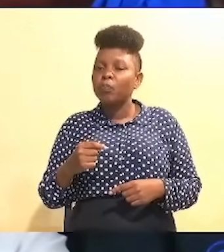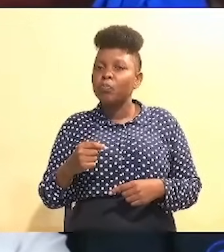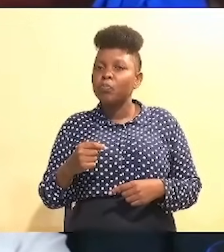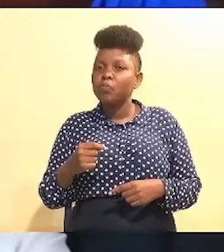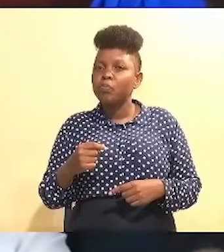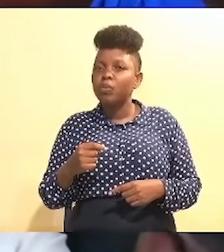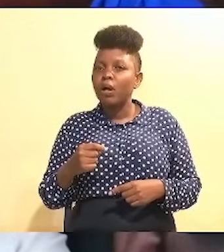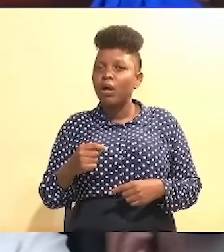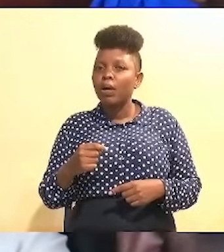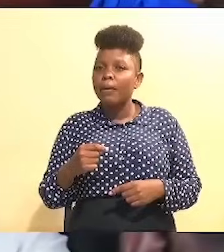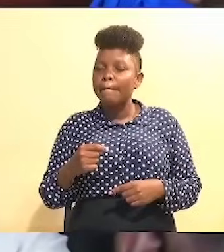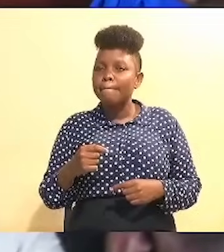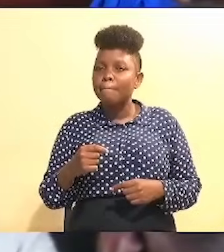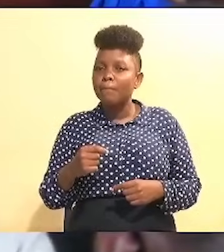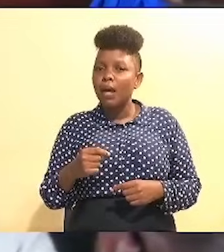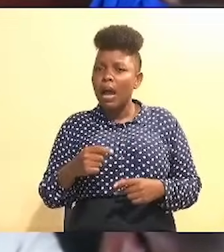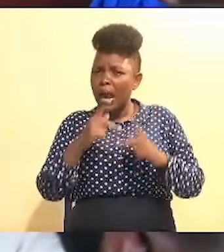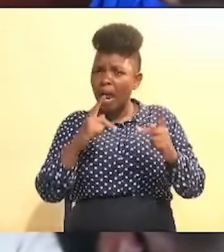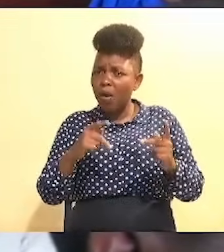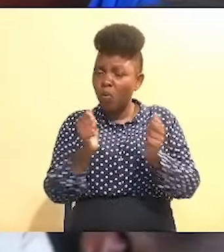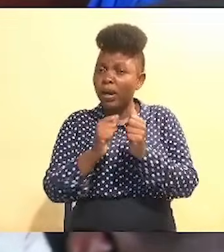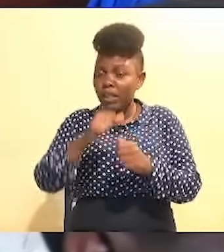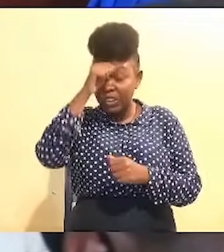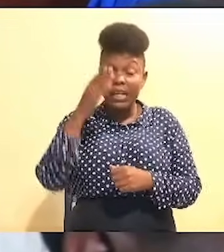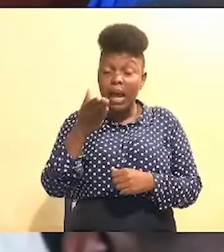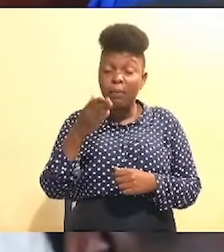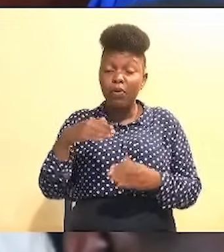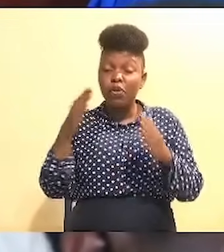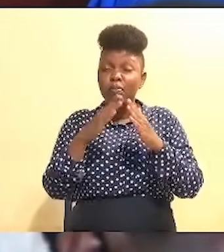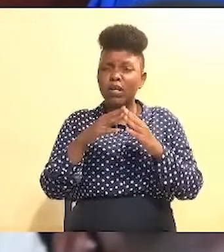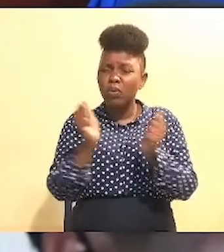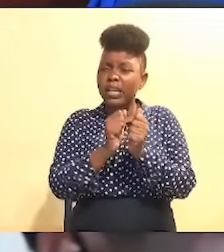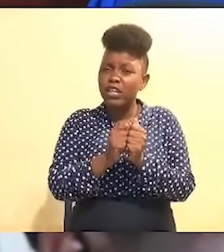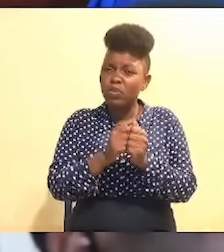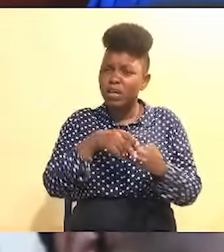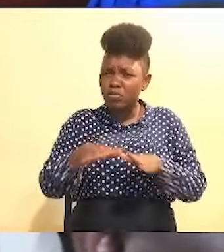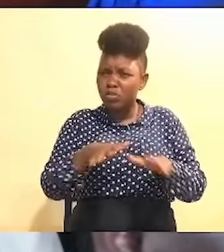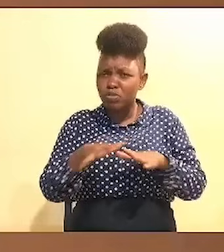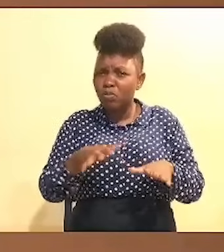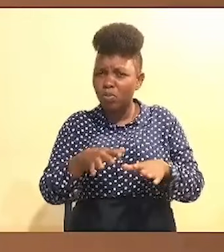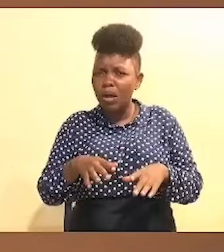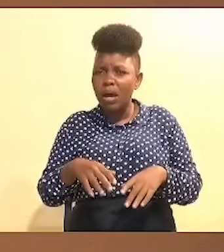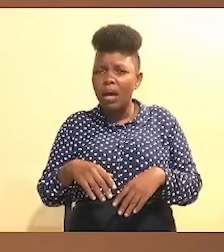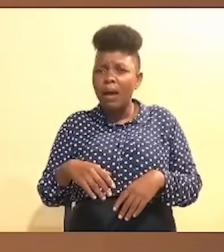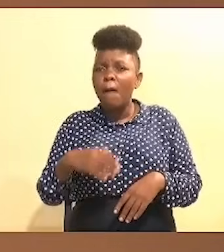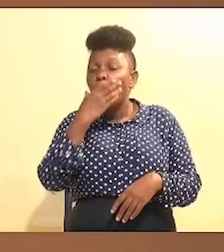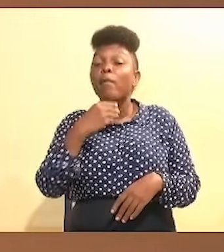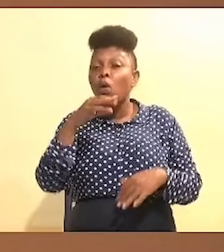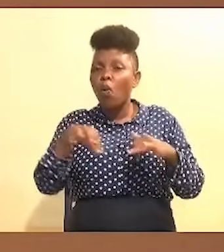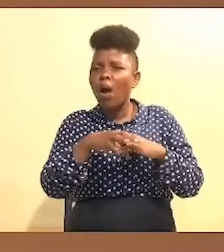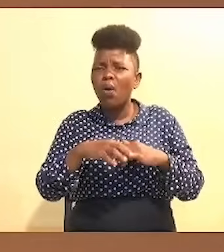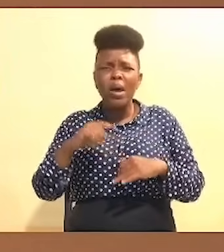Pameharibika balbu pale nyumbani, balbu inasumbua sumbua, anakuja mzee, watu wanajikakamua, anajaribu kutengeneza pale umeme, anambia